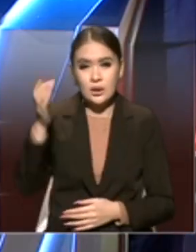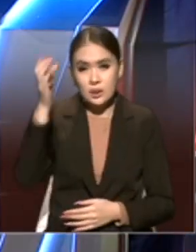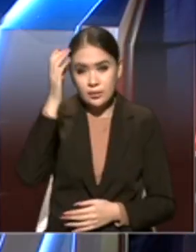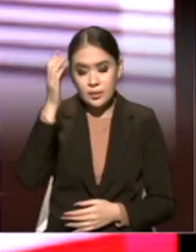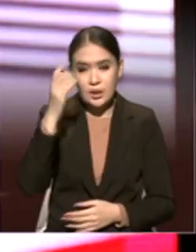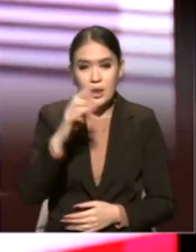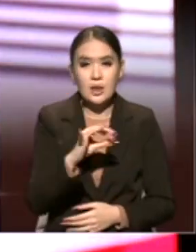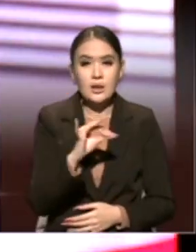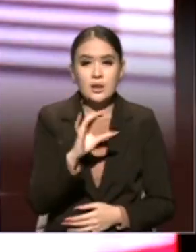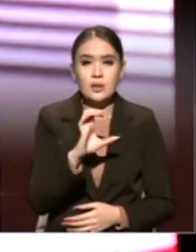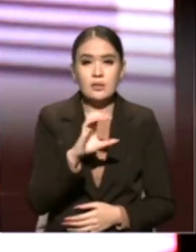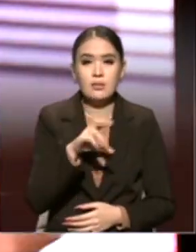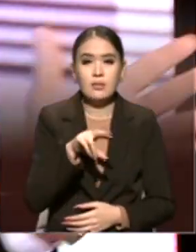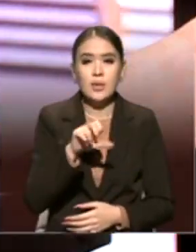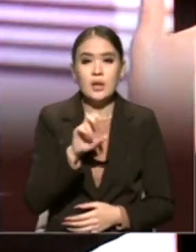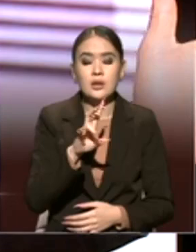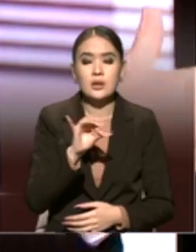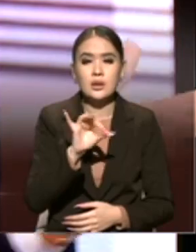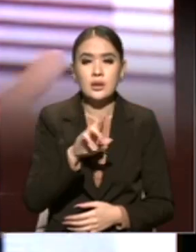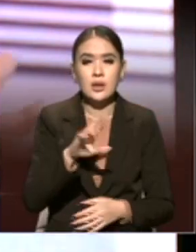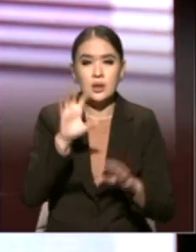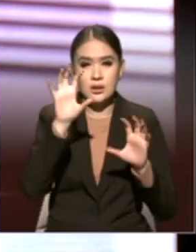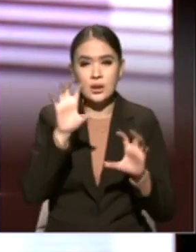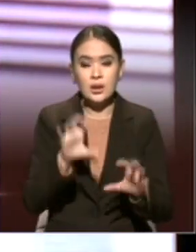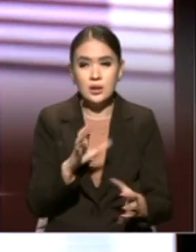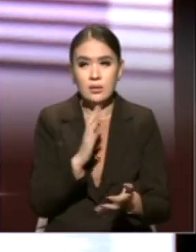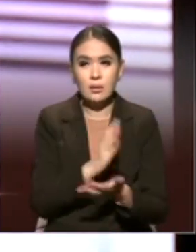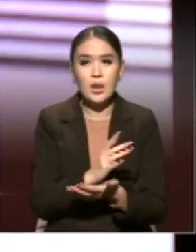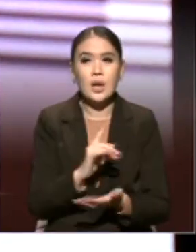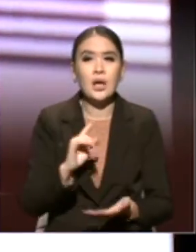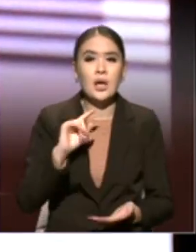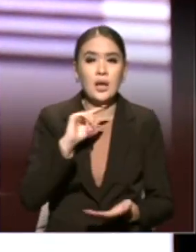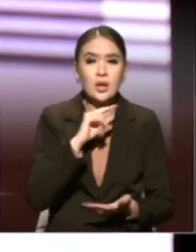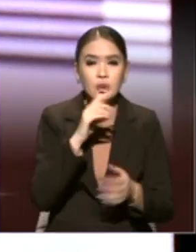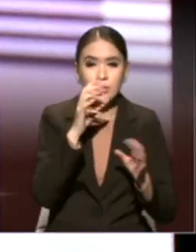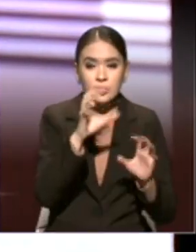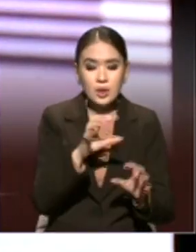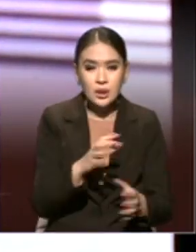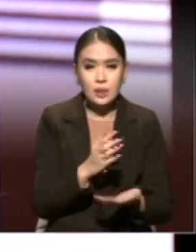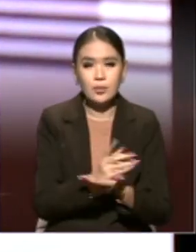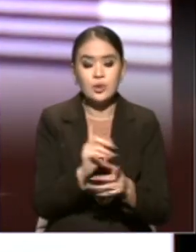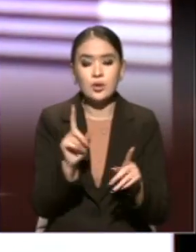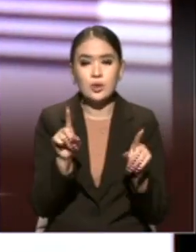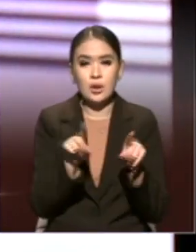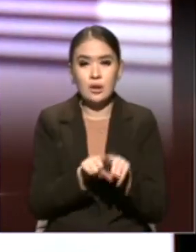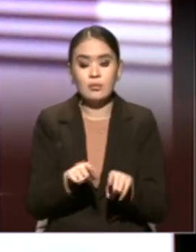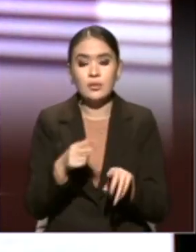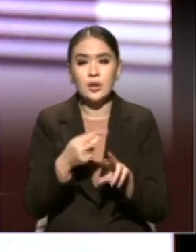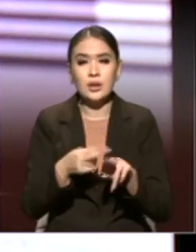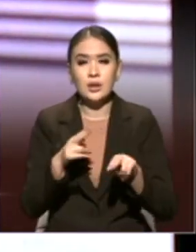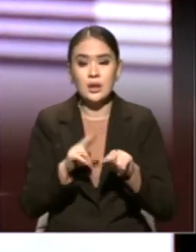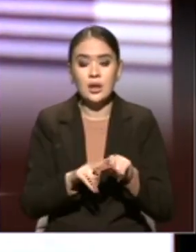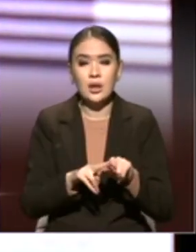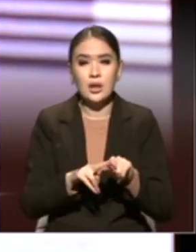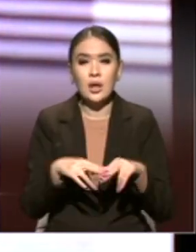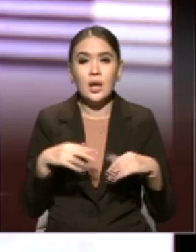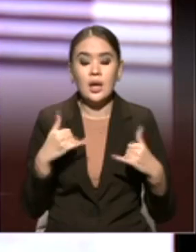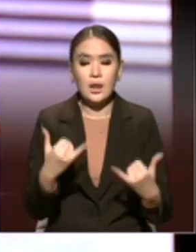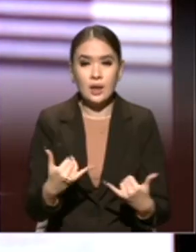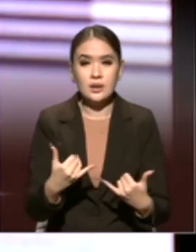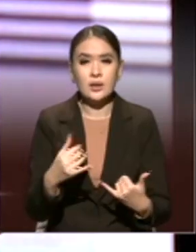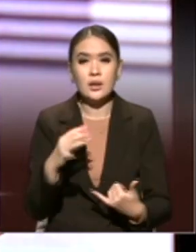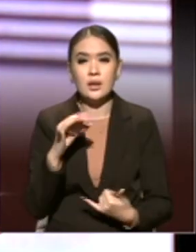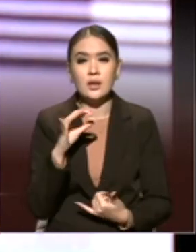экспансия деген заңы бар. Ол жағдай жағылзулы экономикада. Мені мысалы алаңдатыратыны қазір